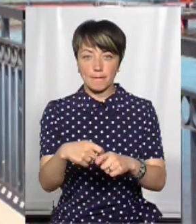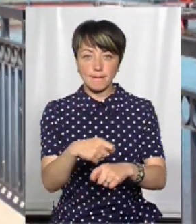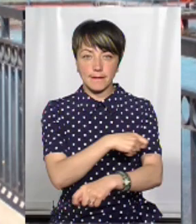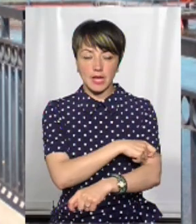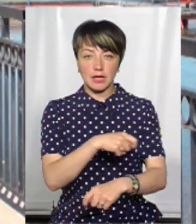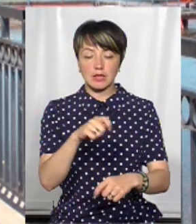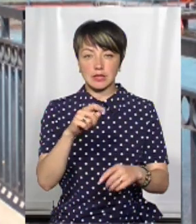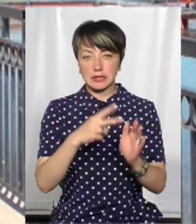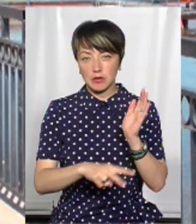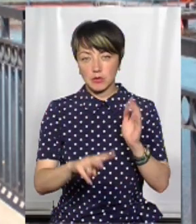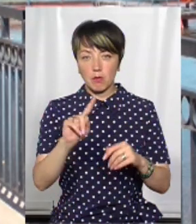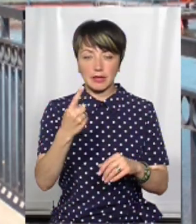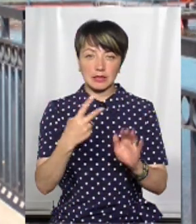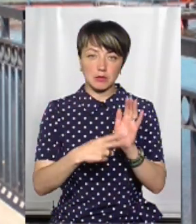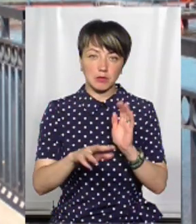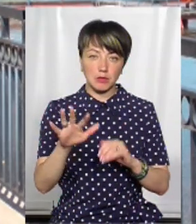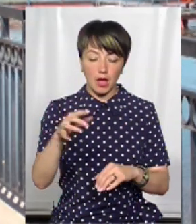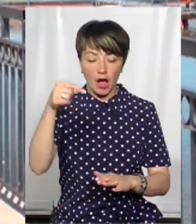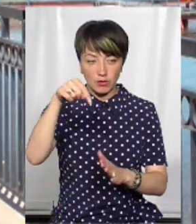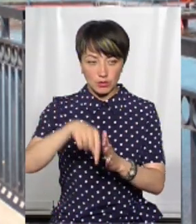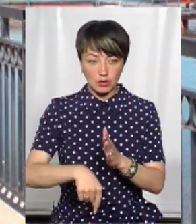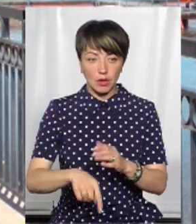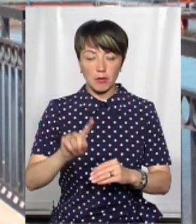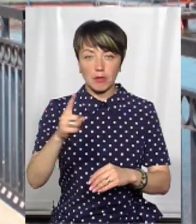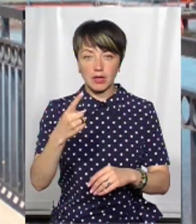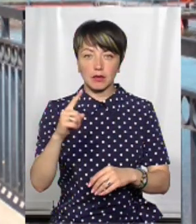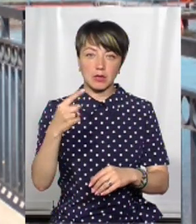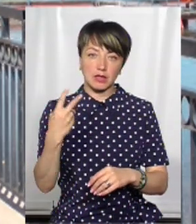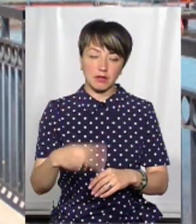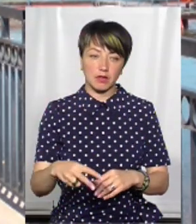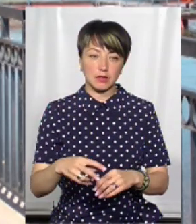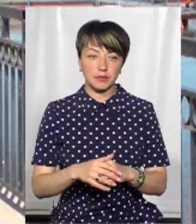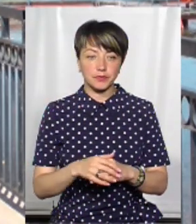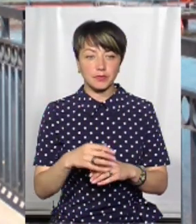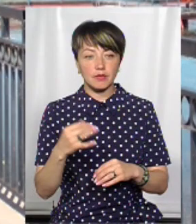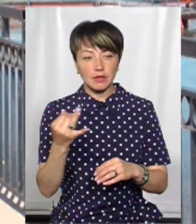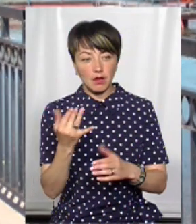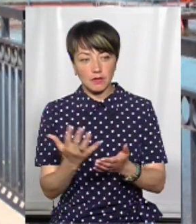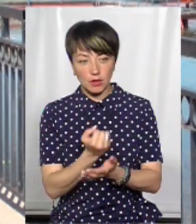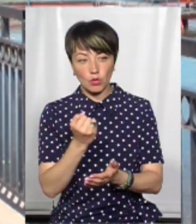м, 1,75 м, а дитячі буйки на глибині 1-1,20 м. Щось цікаве не знаходили?